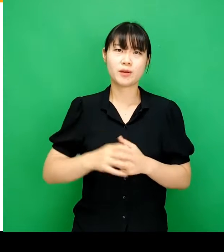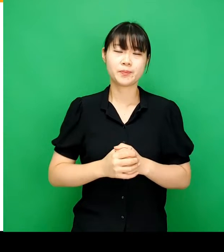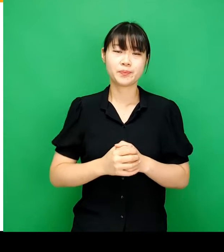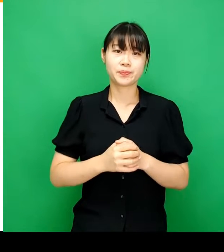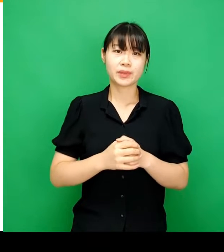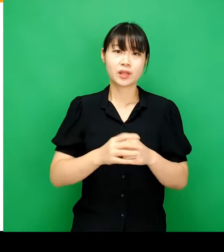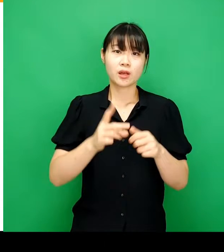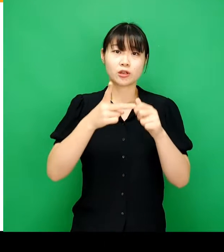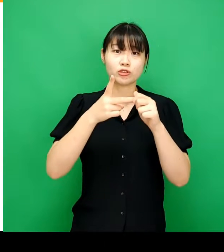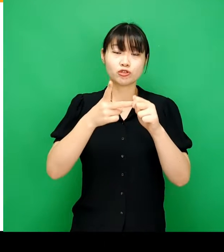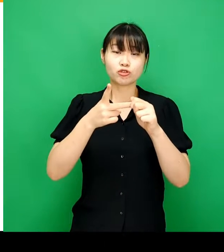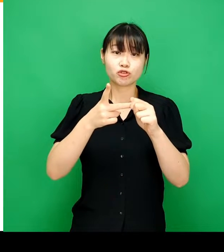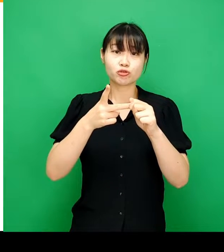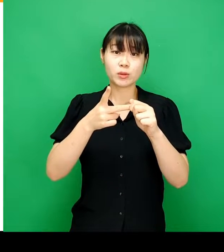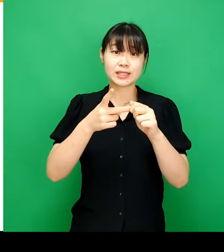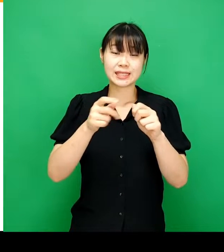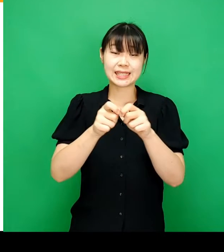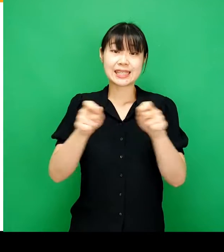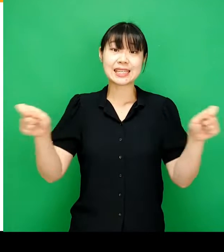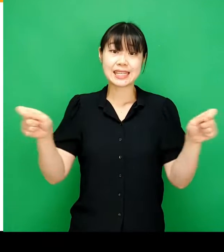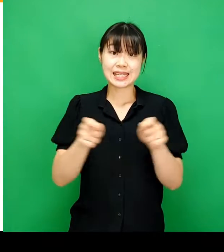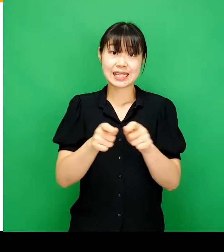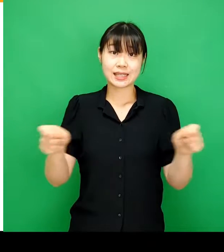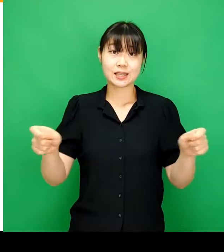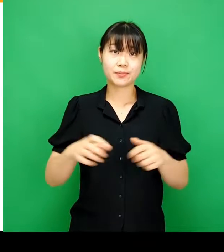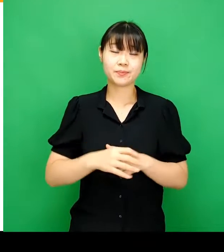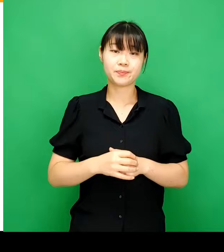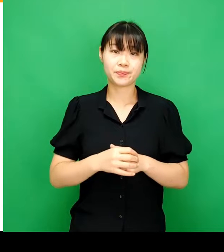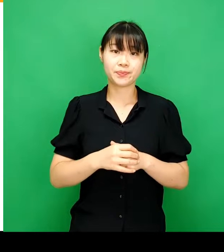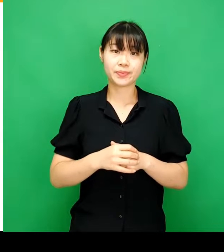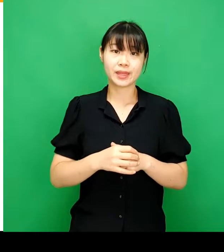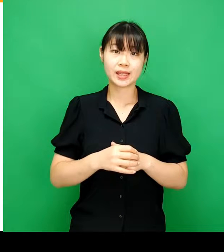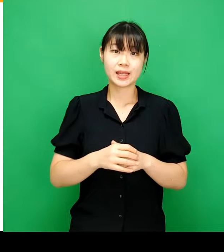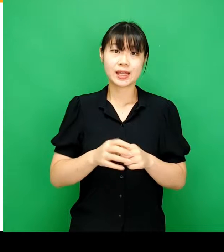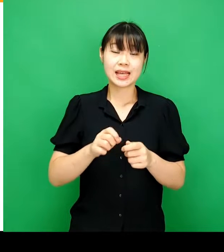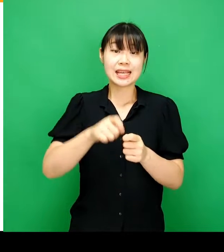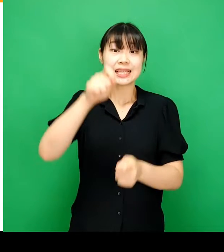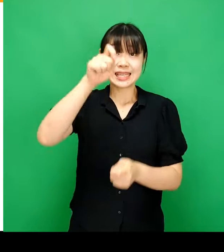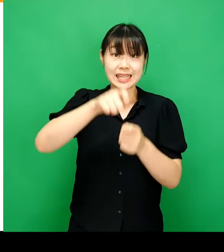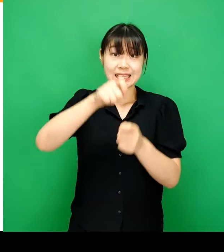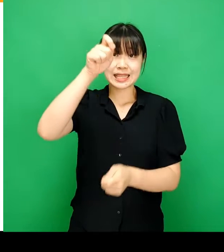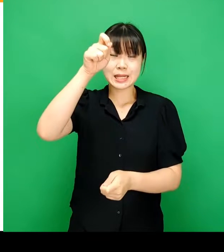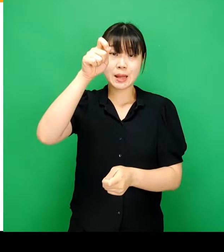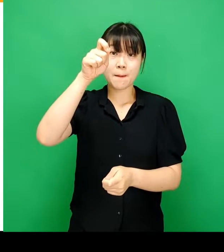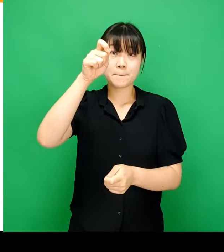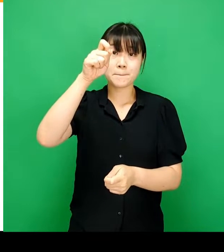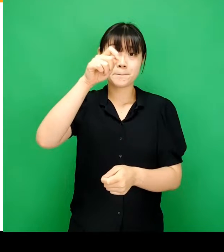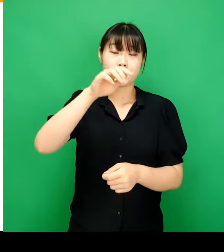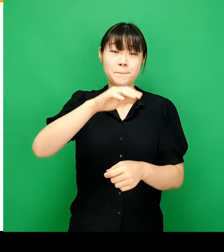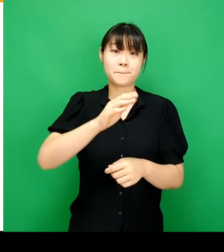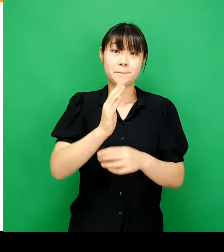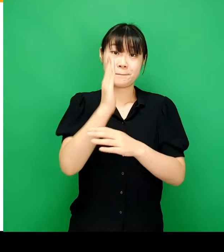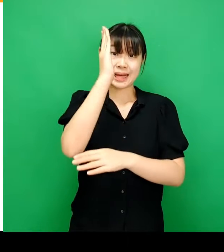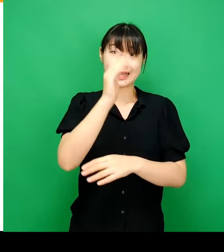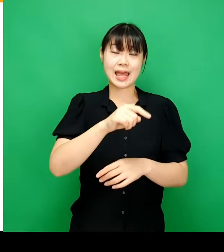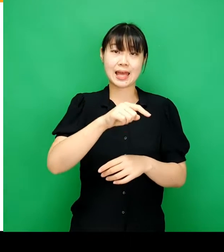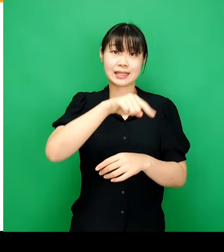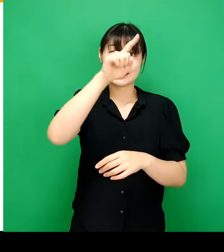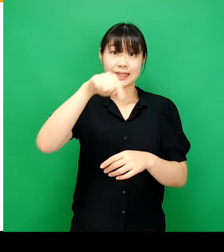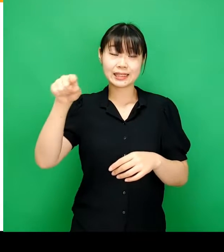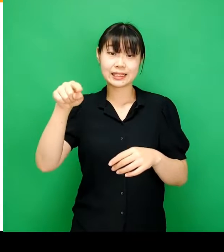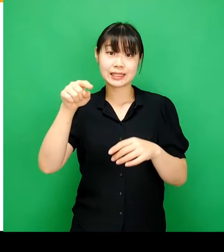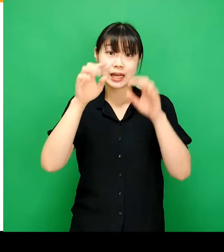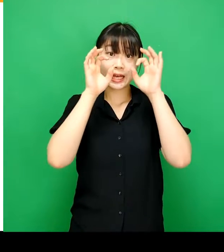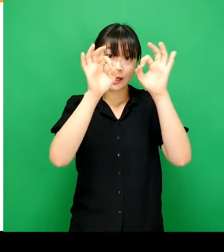나타내는지 파악하기 어렵습니다. 두 번째는 길이입니다. 길이는 막대 차트에서 가장